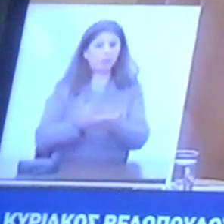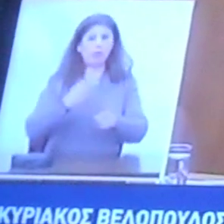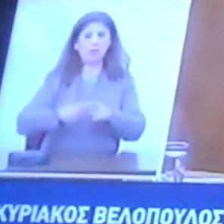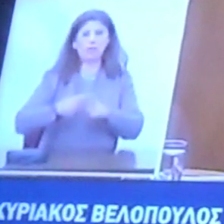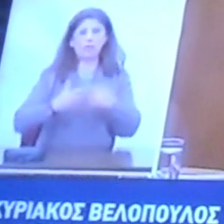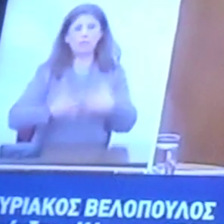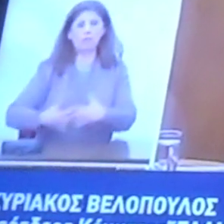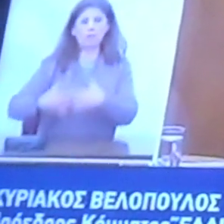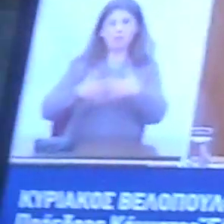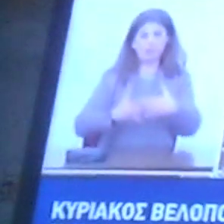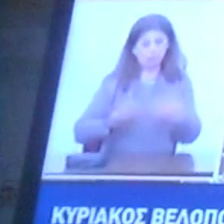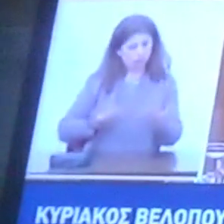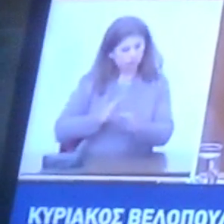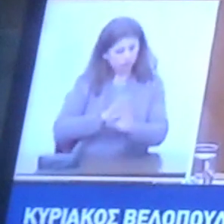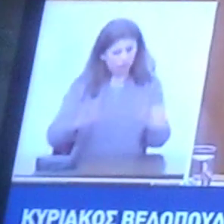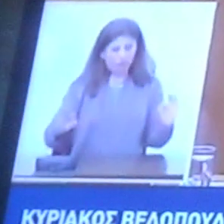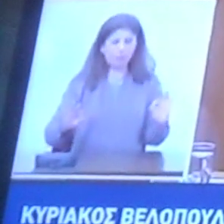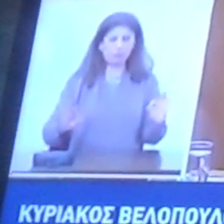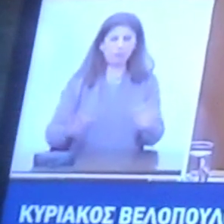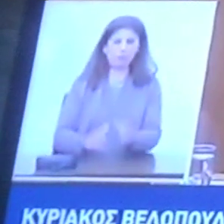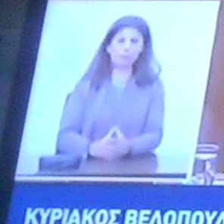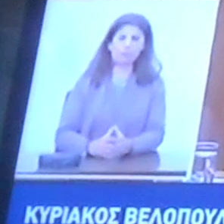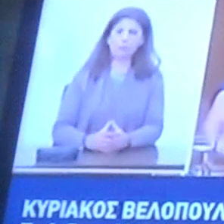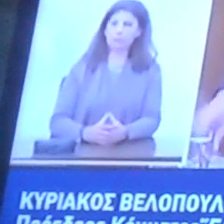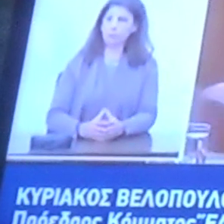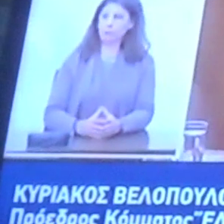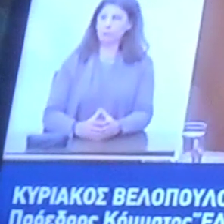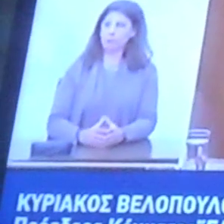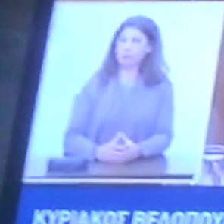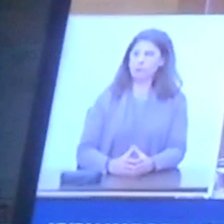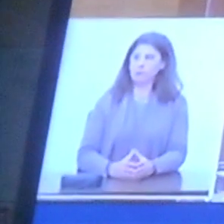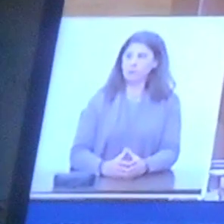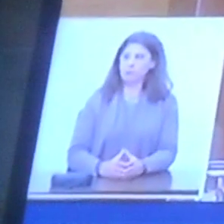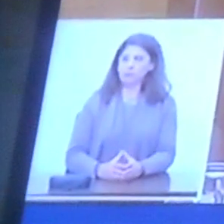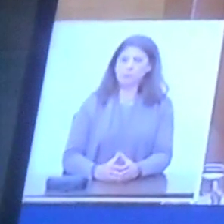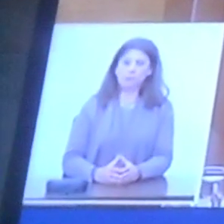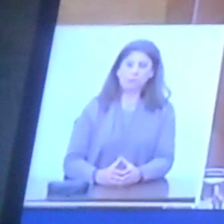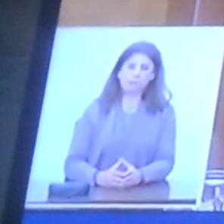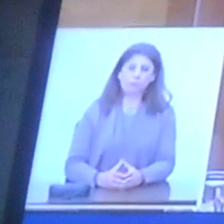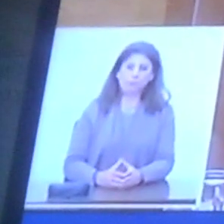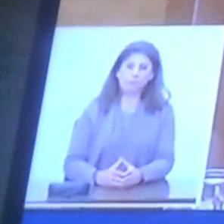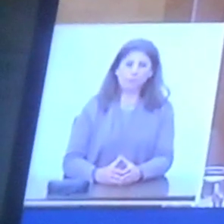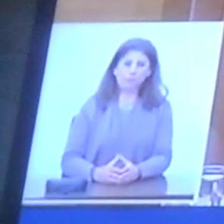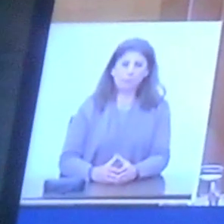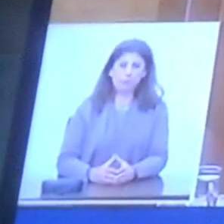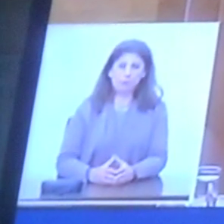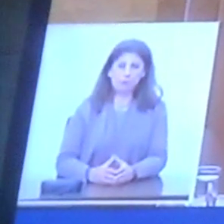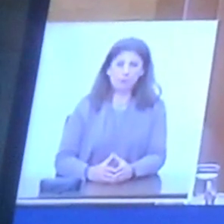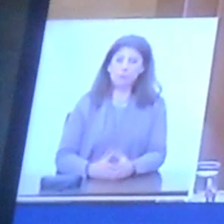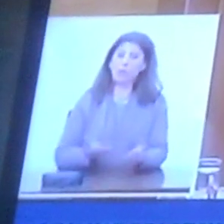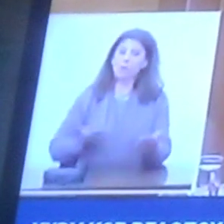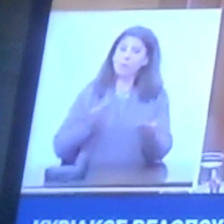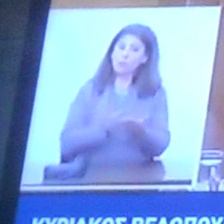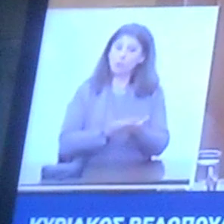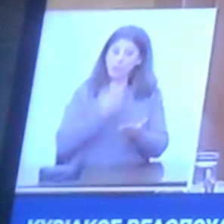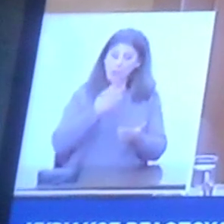έχω εδώ γιατί θα καθυστερήσουμε και δεν θέλω να φάω και χρόνο περισσότερο. Γραπτή κι αυτή. Της αφήνουμε γραπτές προτάσεις. Και δεν είναι δική